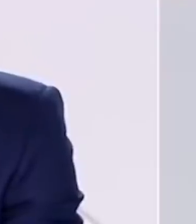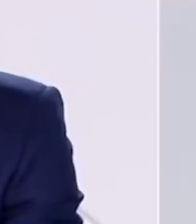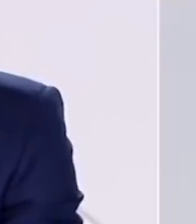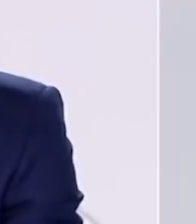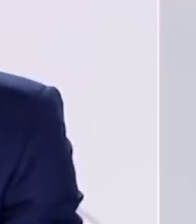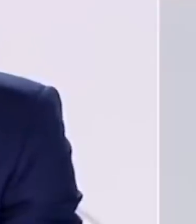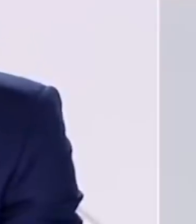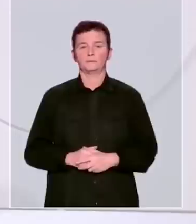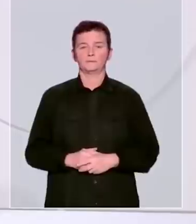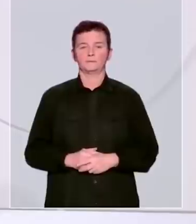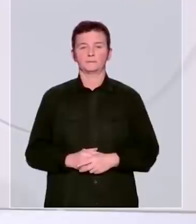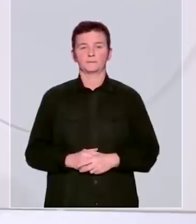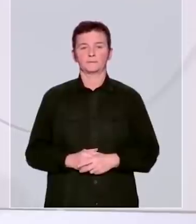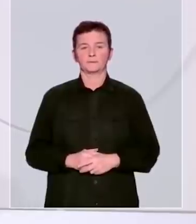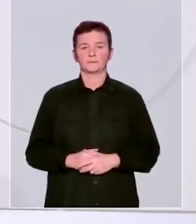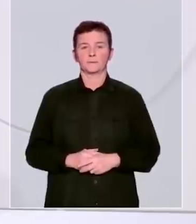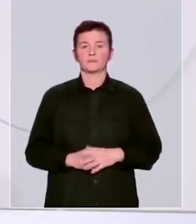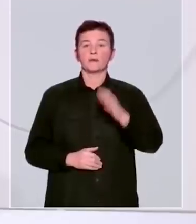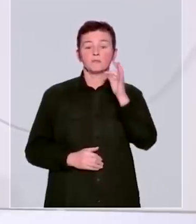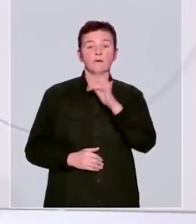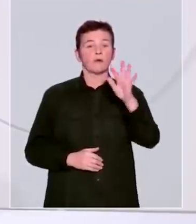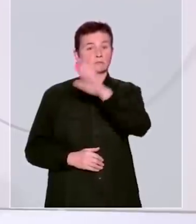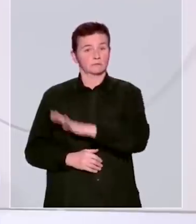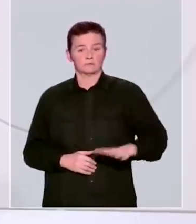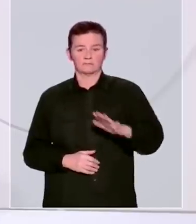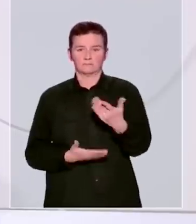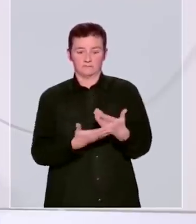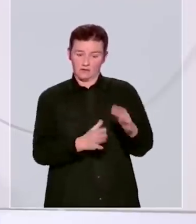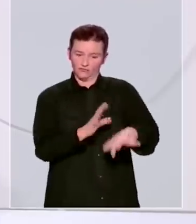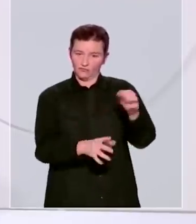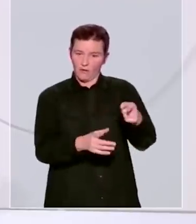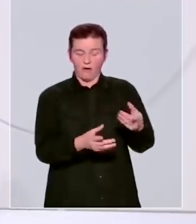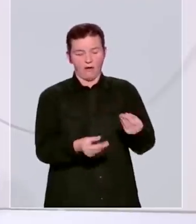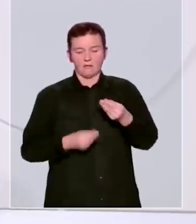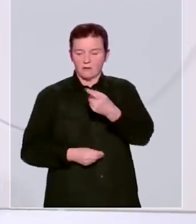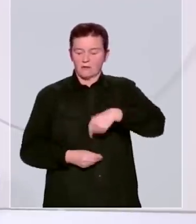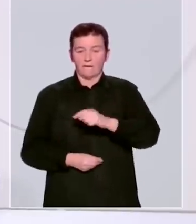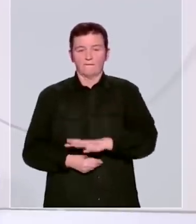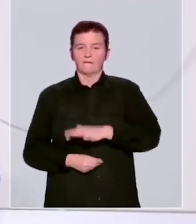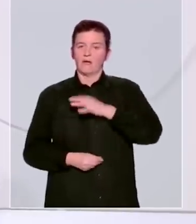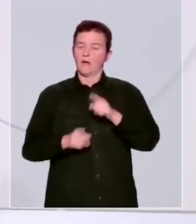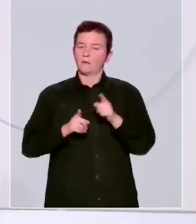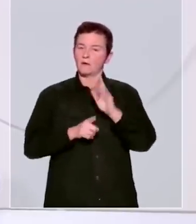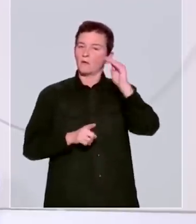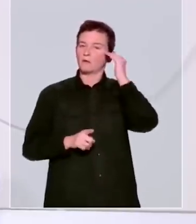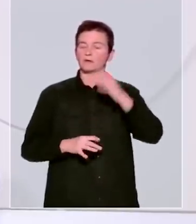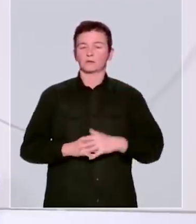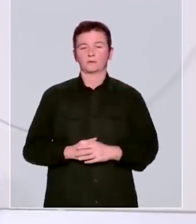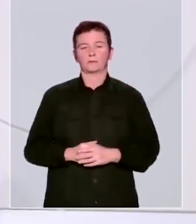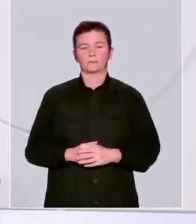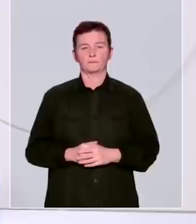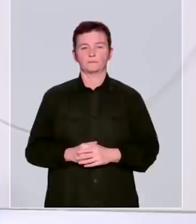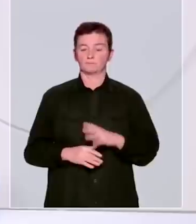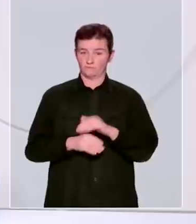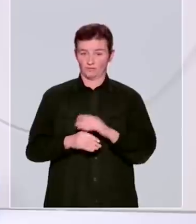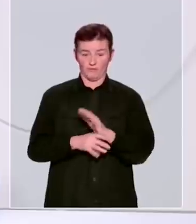librement. Pour la nation entière, ce choix est une fierté et une reconnaissance. Ce soir,